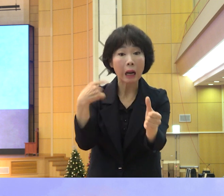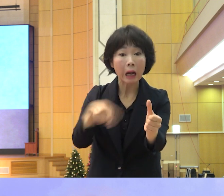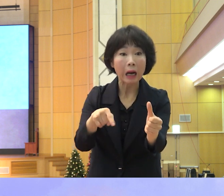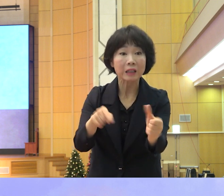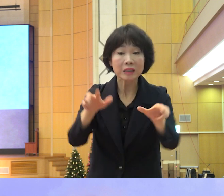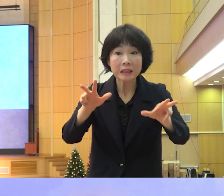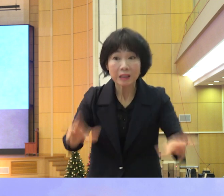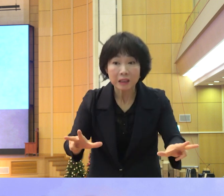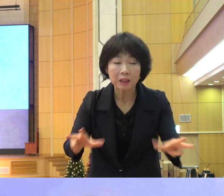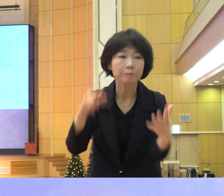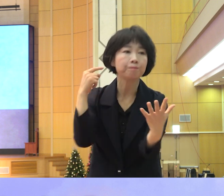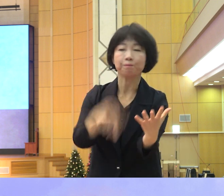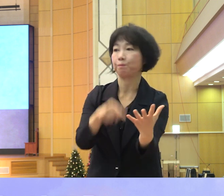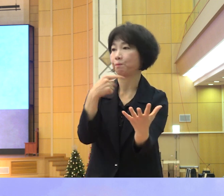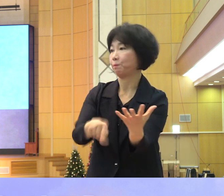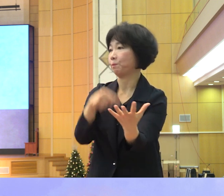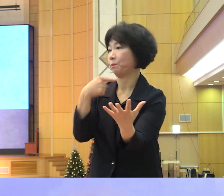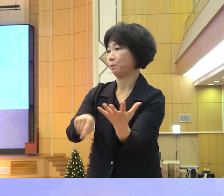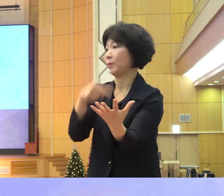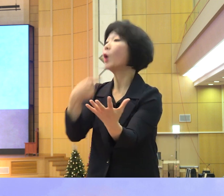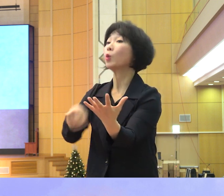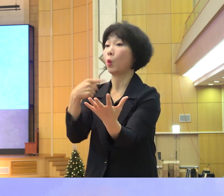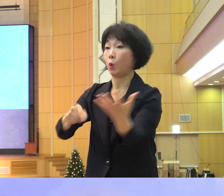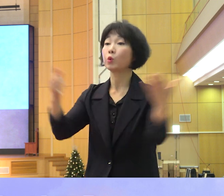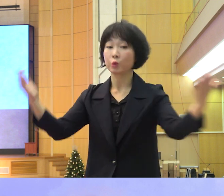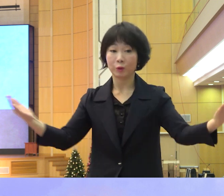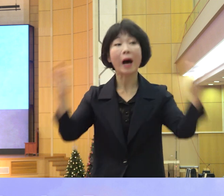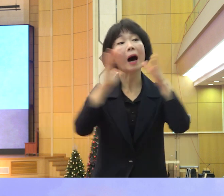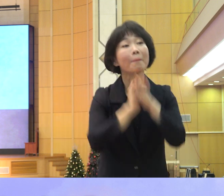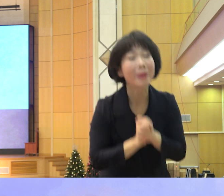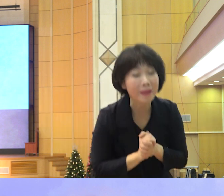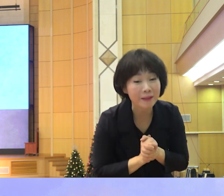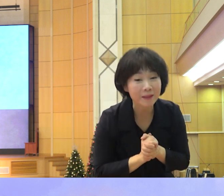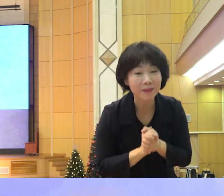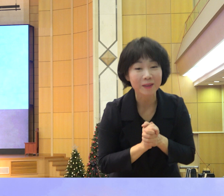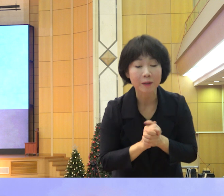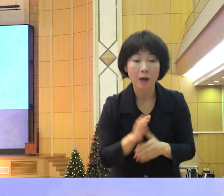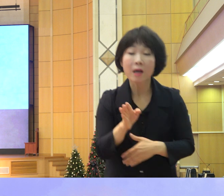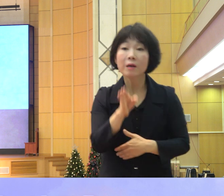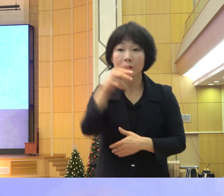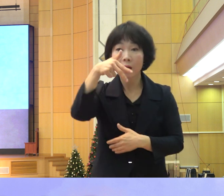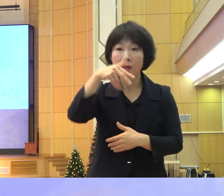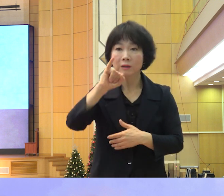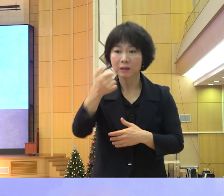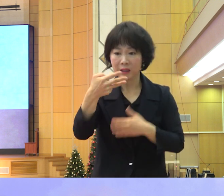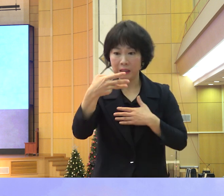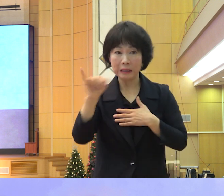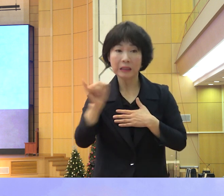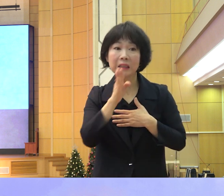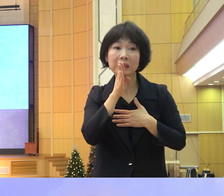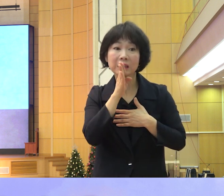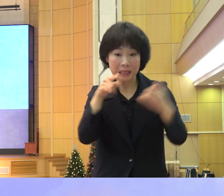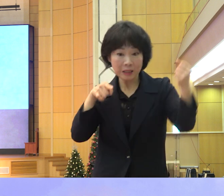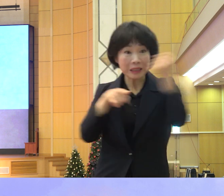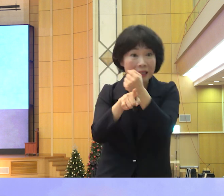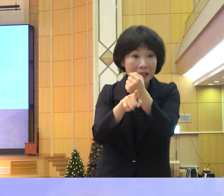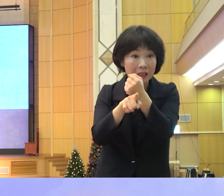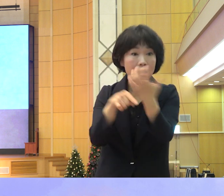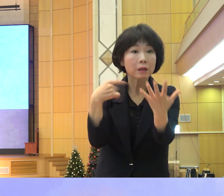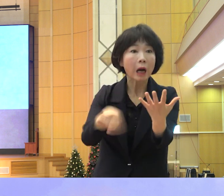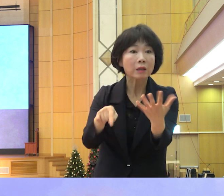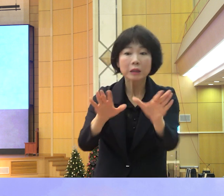진리를 가르치는 이 교훈. 그래서 진리를 가르치는 이 교훈이라고